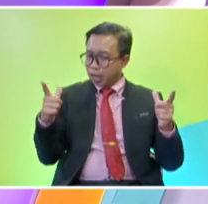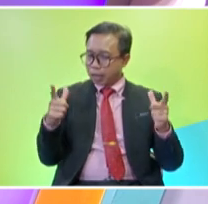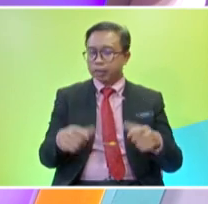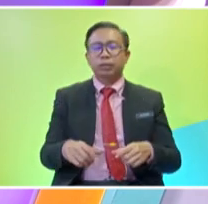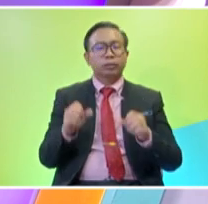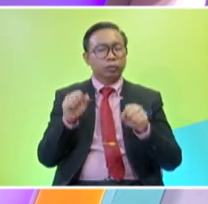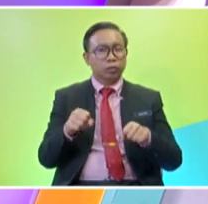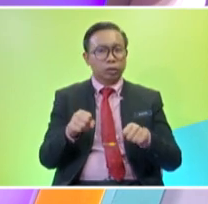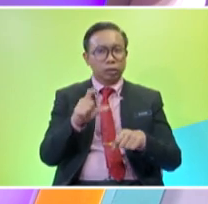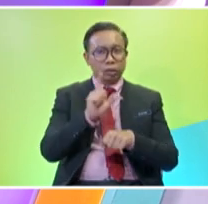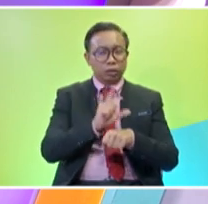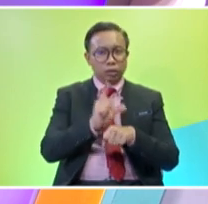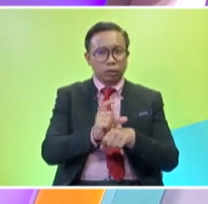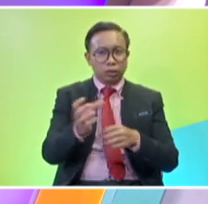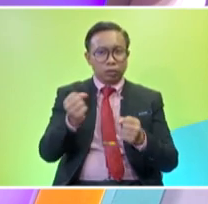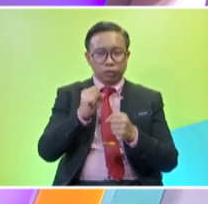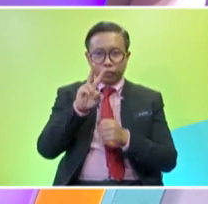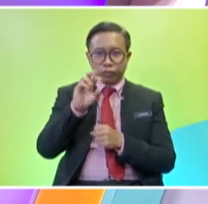boleh hasilkan bacaan